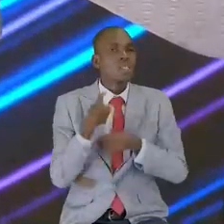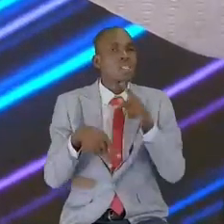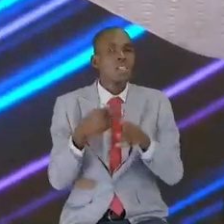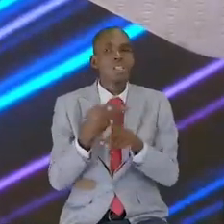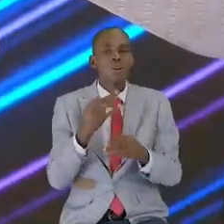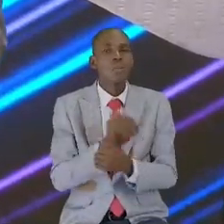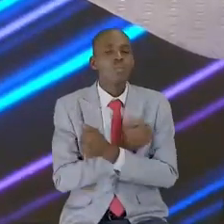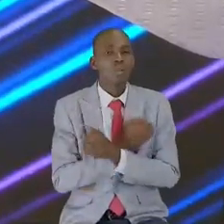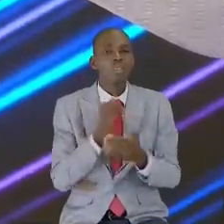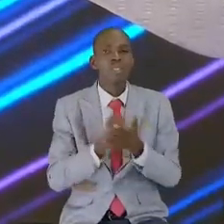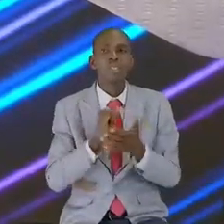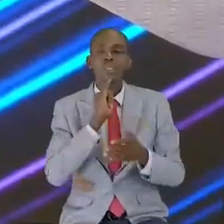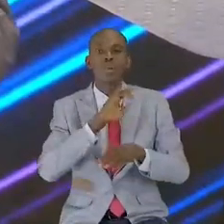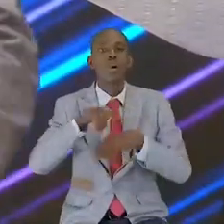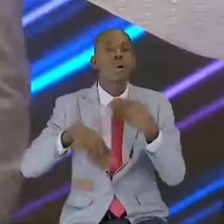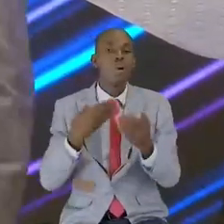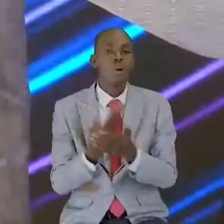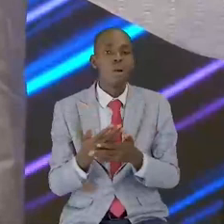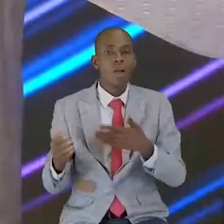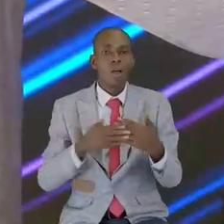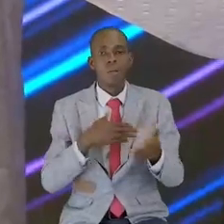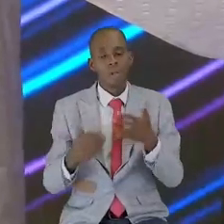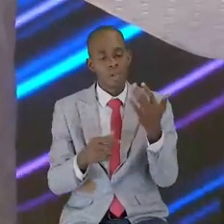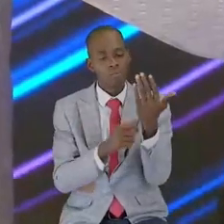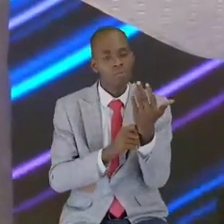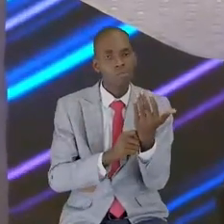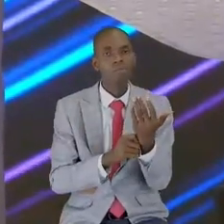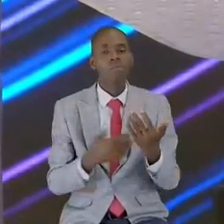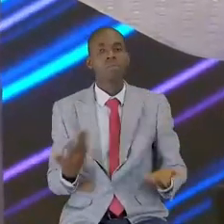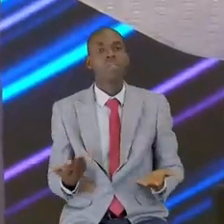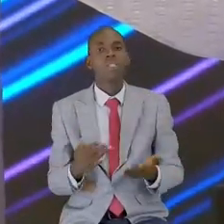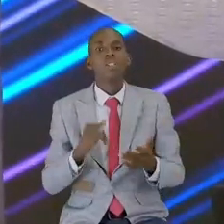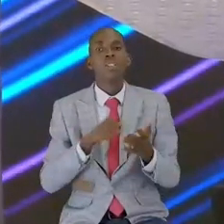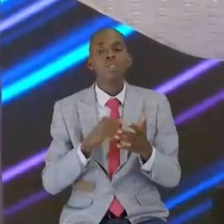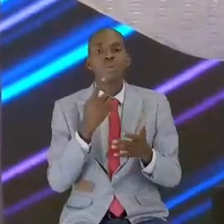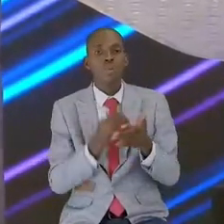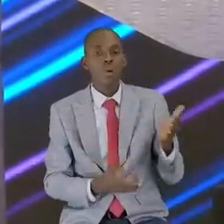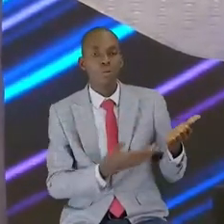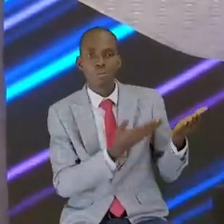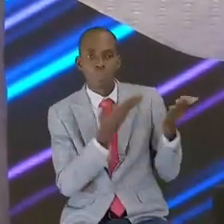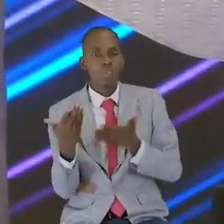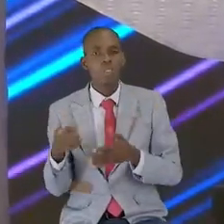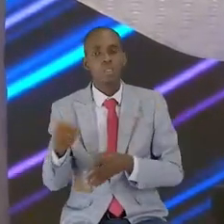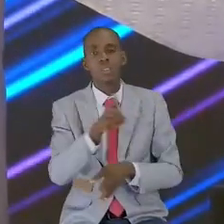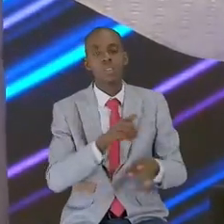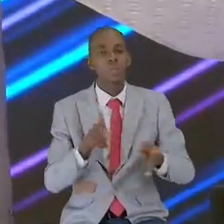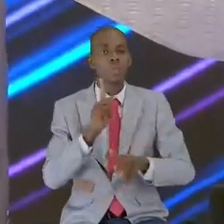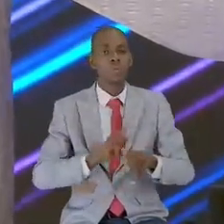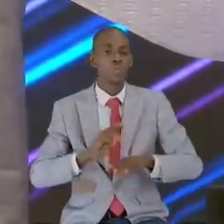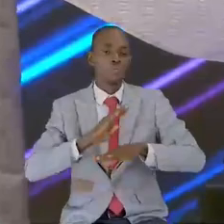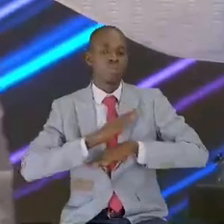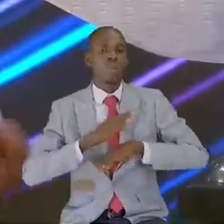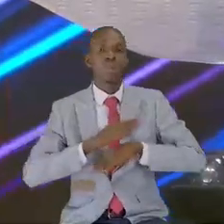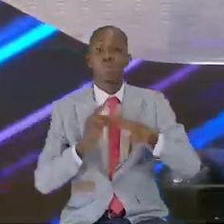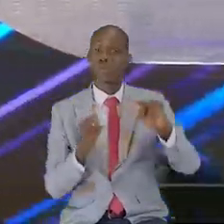est charnel et qui exige le contact charnel. C'est ça qui leur donne la joie et la satisfaction.